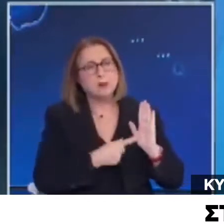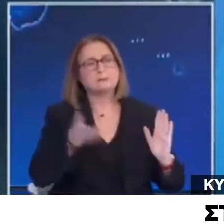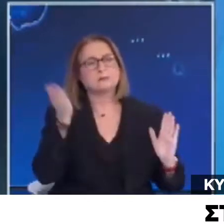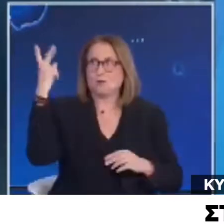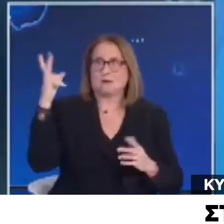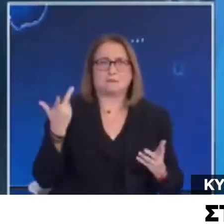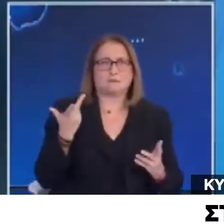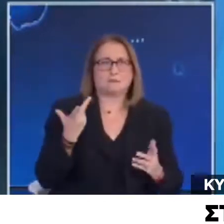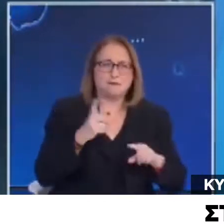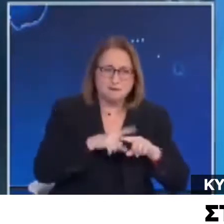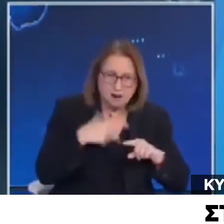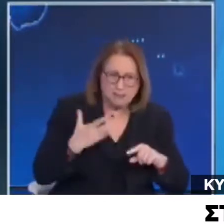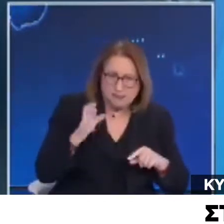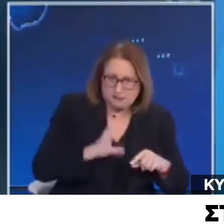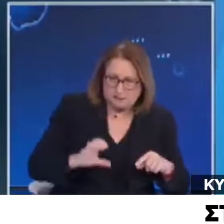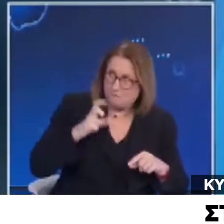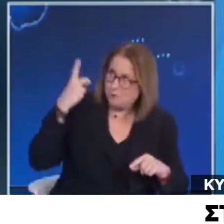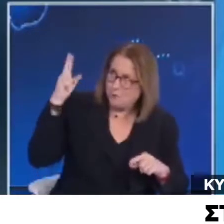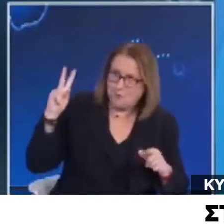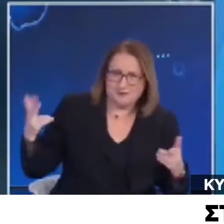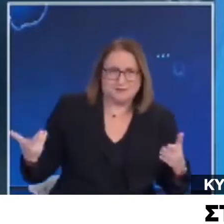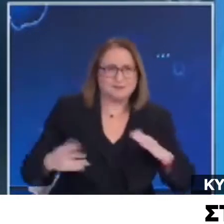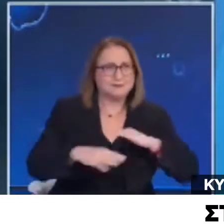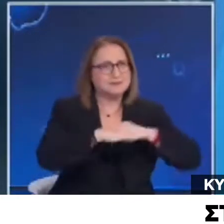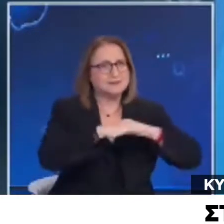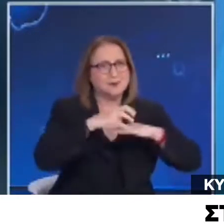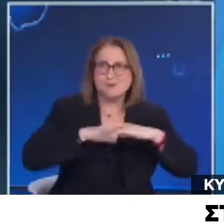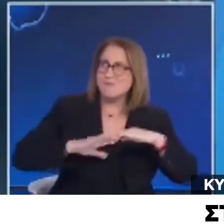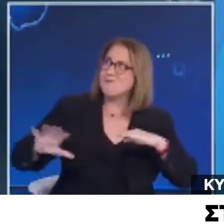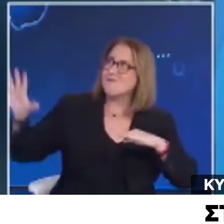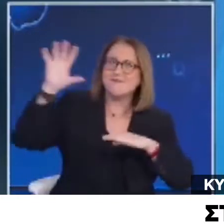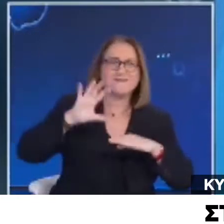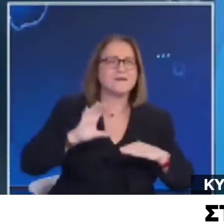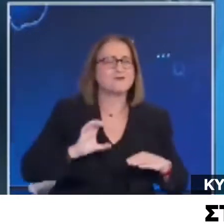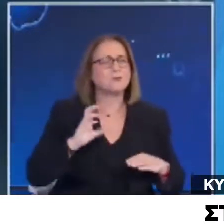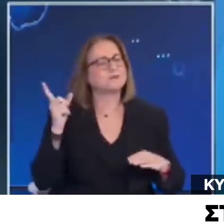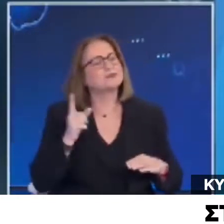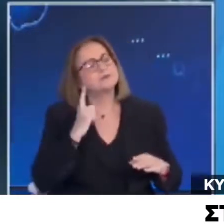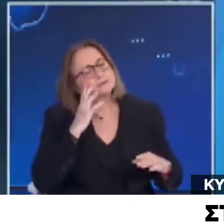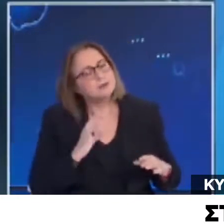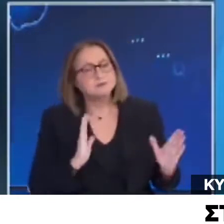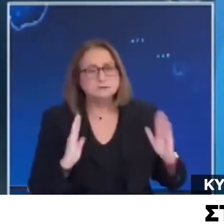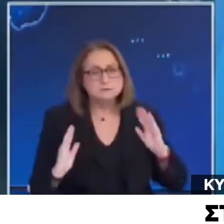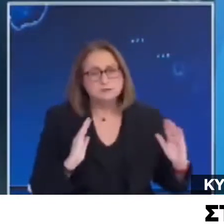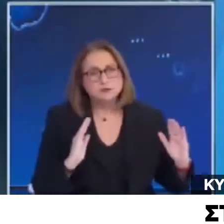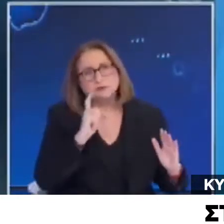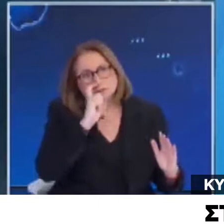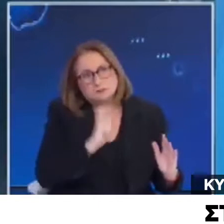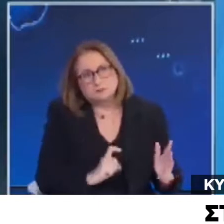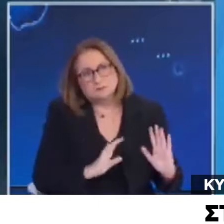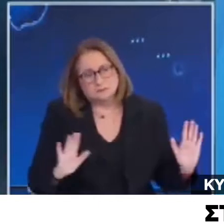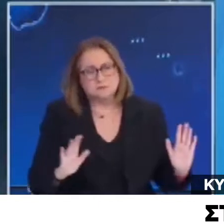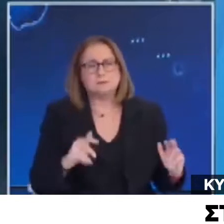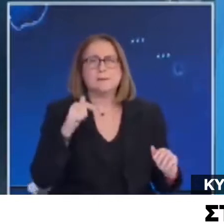των κρατών. Οι εξελίξεις θα παρακολουθούνται και οι όποιες αποφάσεις, εφόσον χρειαστεί αυτές να